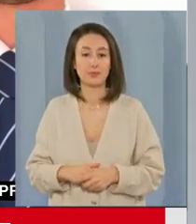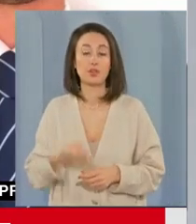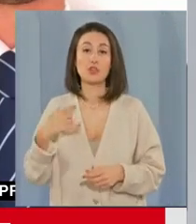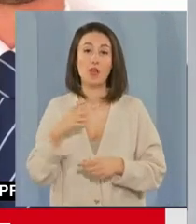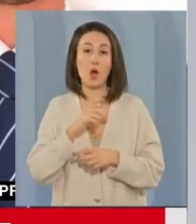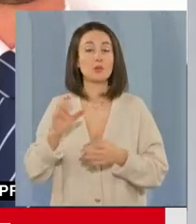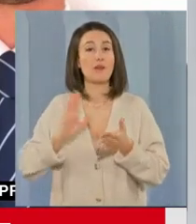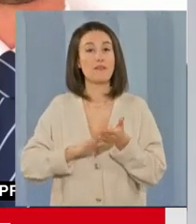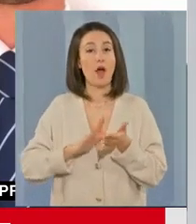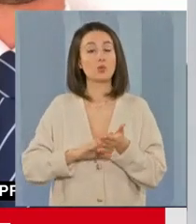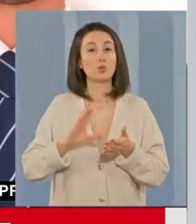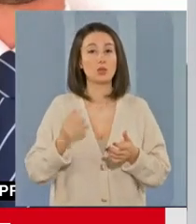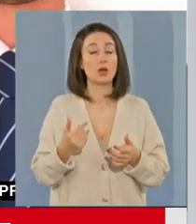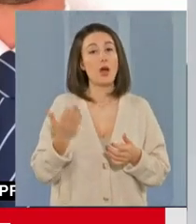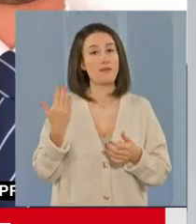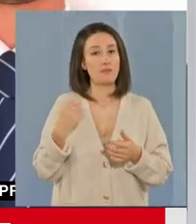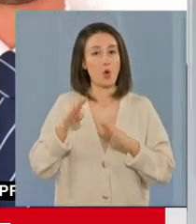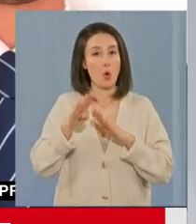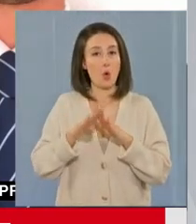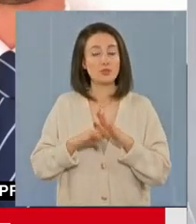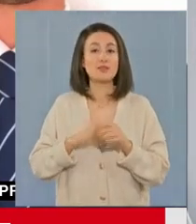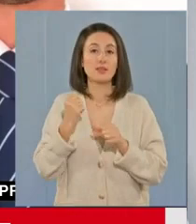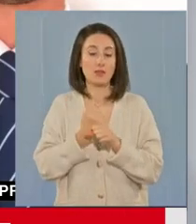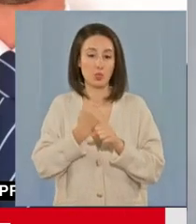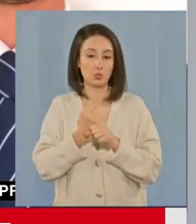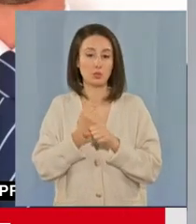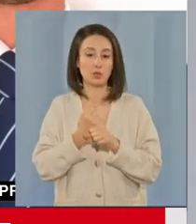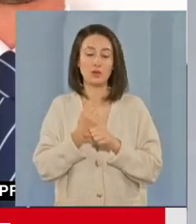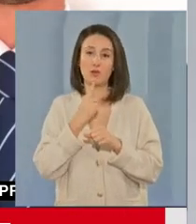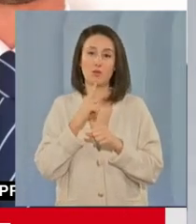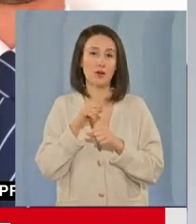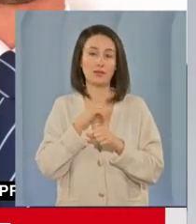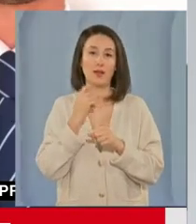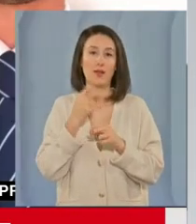din cauza faptului că avem condiții de muncă destul de insalubre.